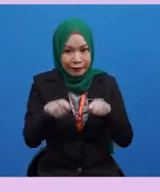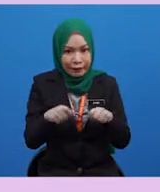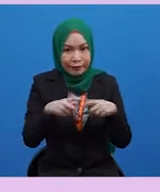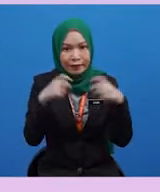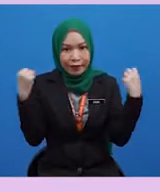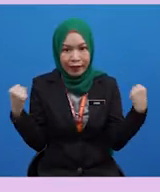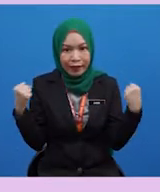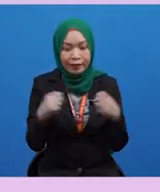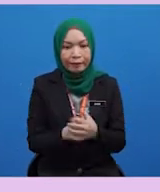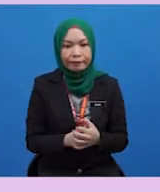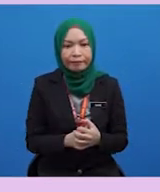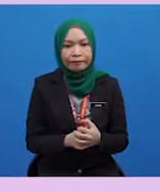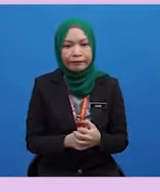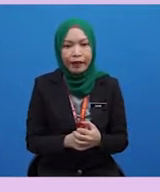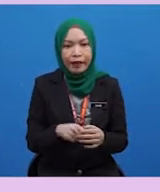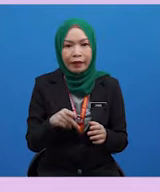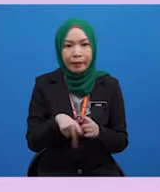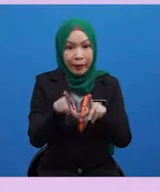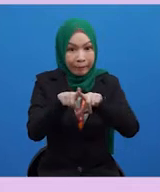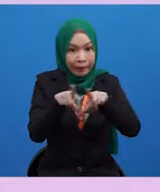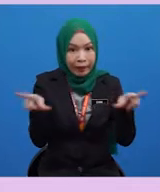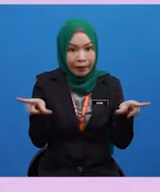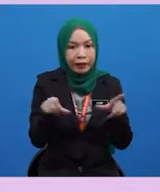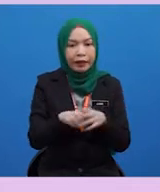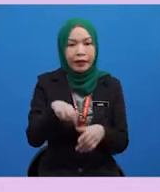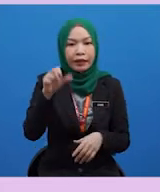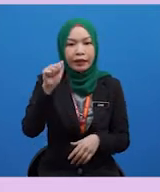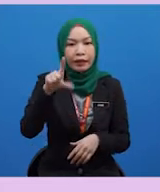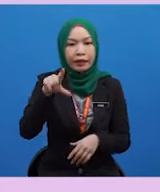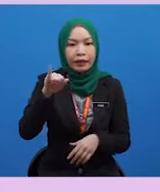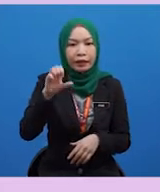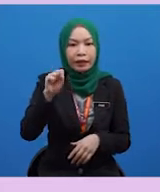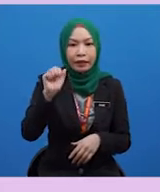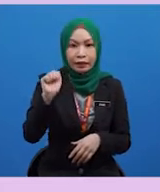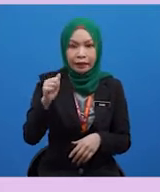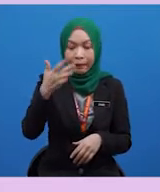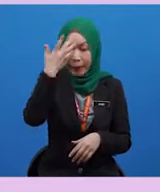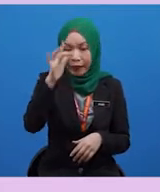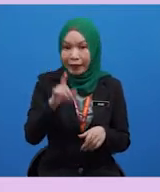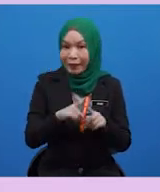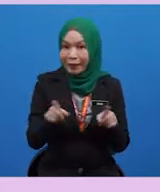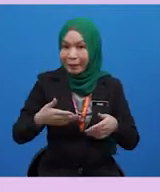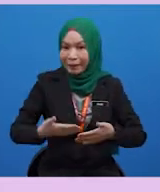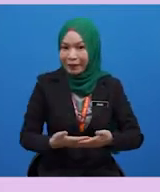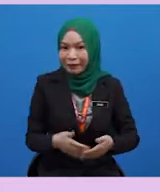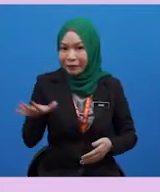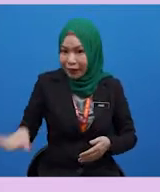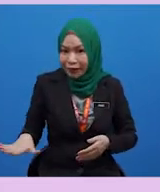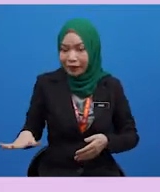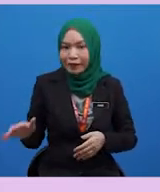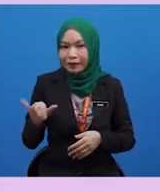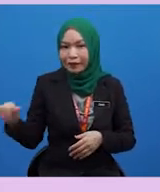Contoh wacana, Alisha pandai, adiknya lagi pandai.